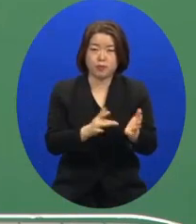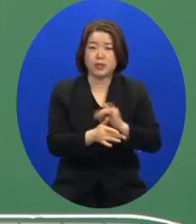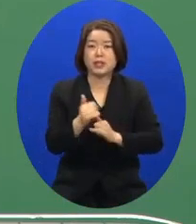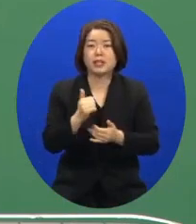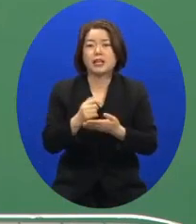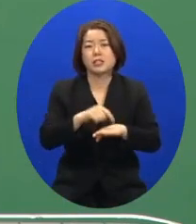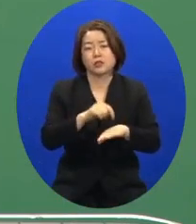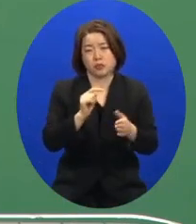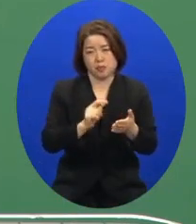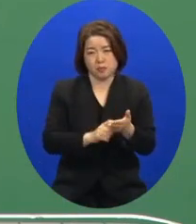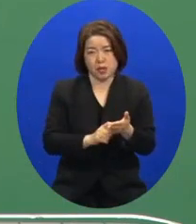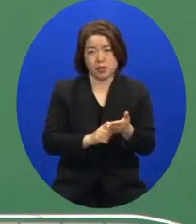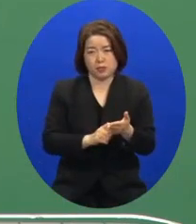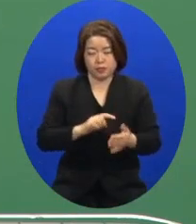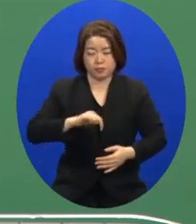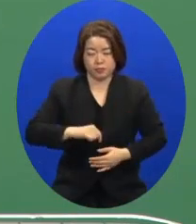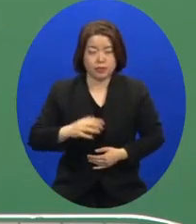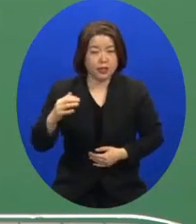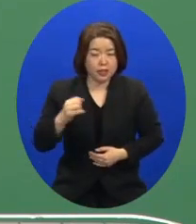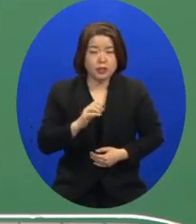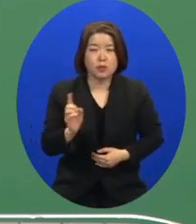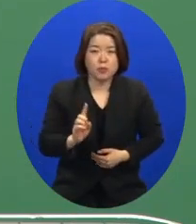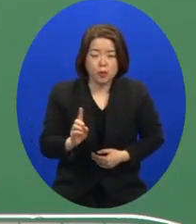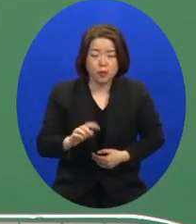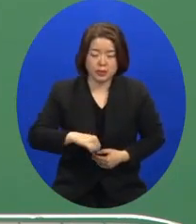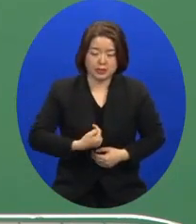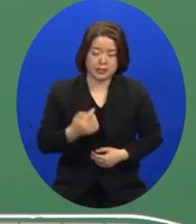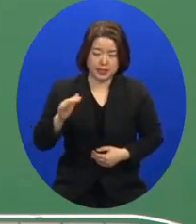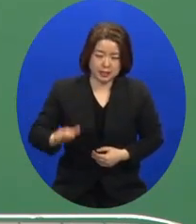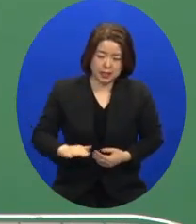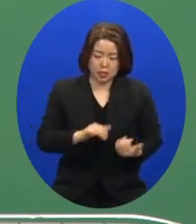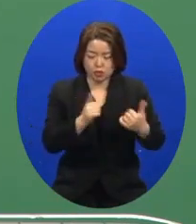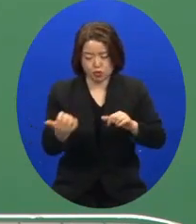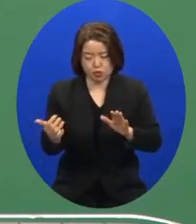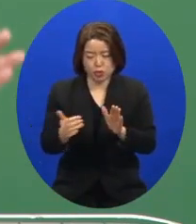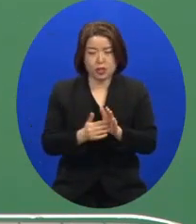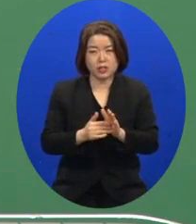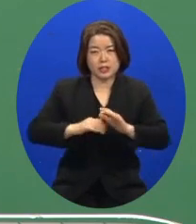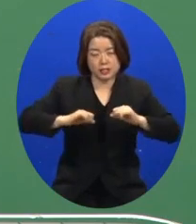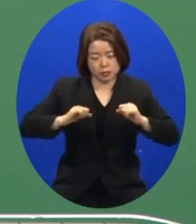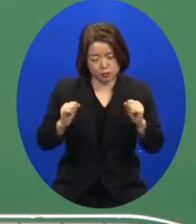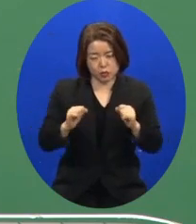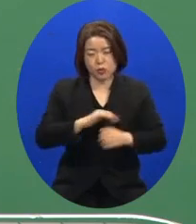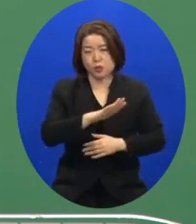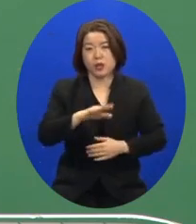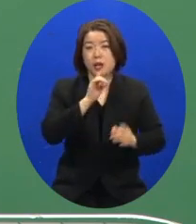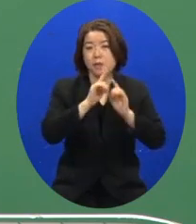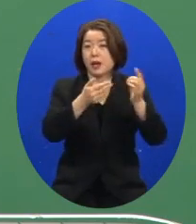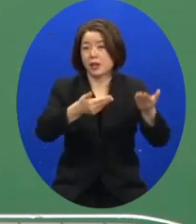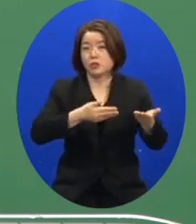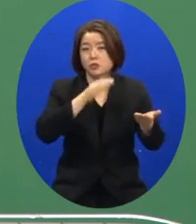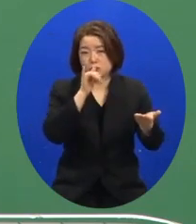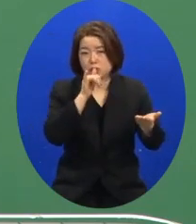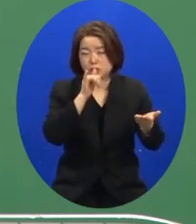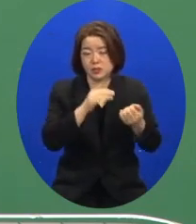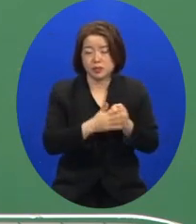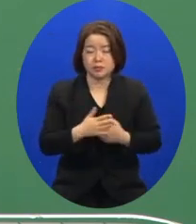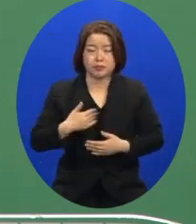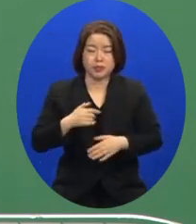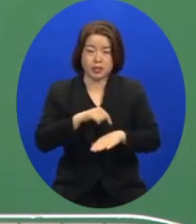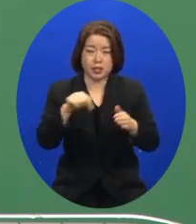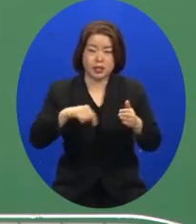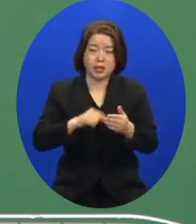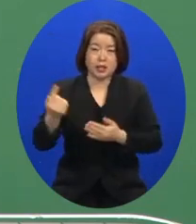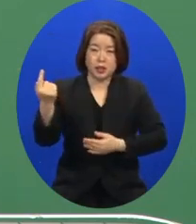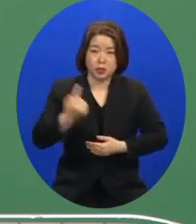예수님의 마음을 자기를 낮추고 죽기까지 순종하는 것이라고 우리에게 말씀하고 있는 겁니다. 우리 안에 오신